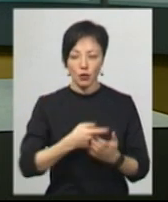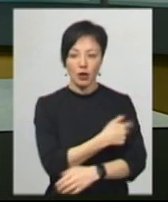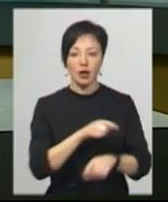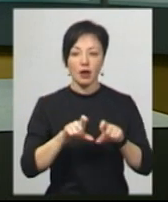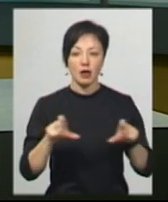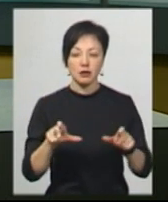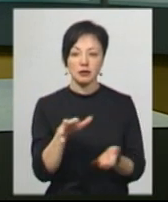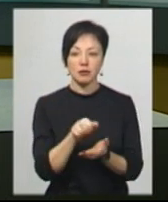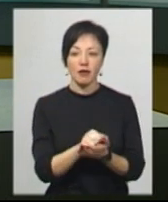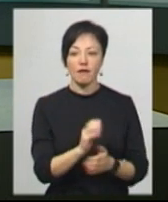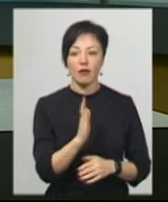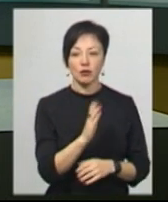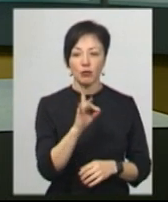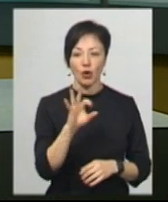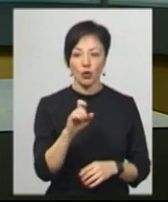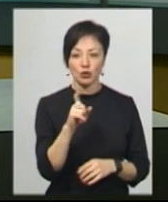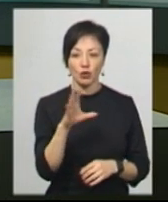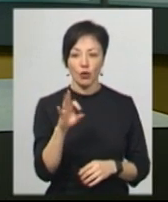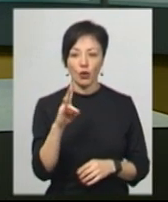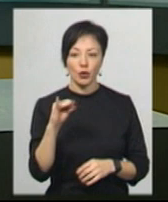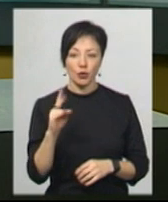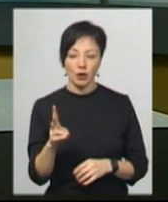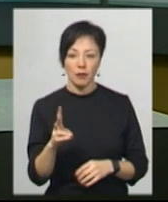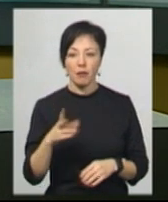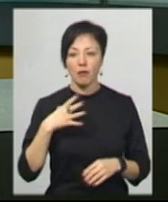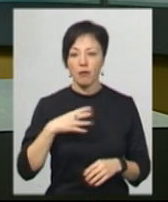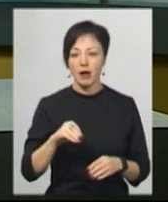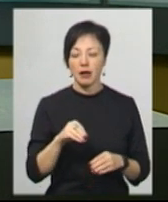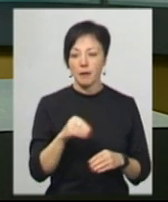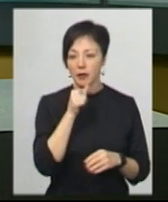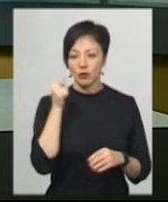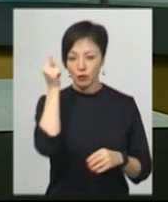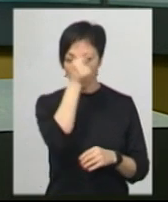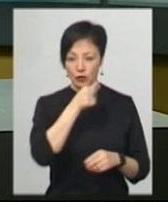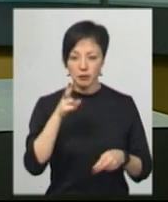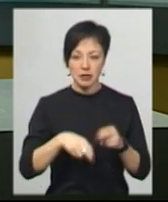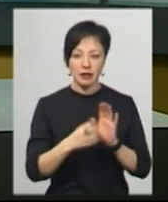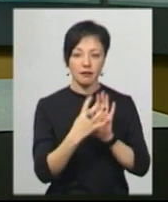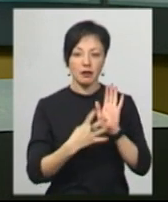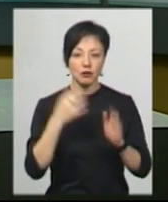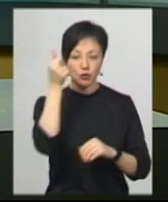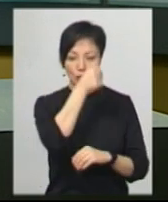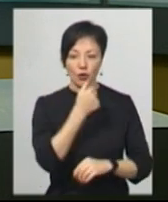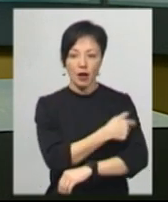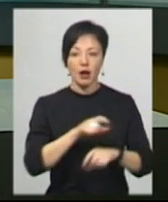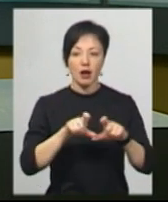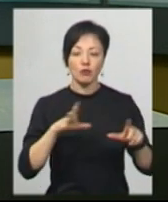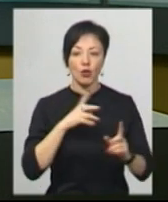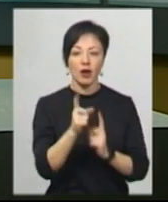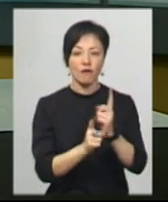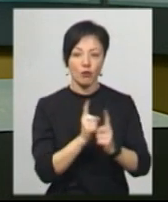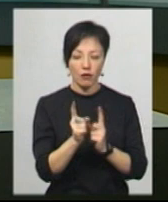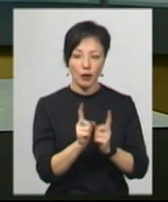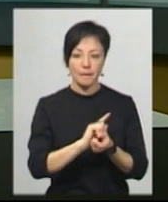лікарні обіймав Володимир Розгонюк, який помер у листопаді минулого року. Наприкінці 2019 року лікарню було реформовано